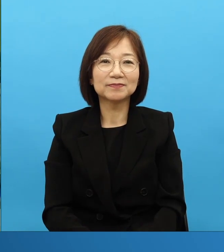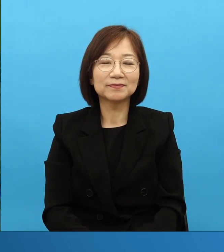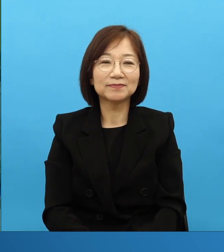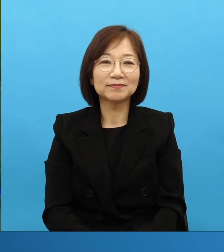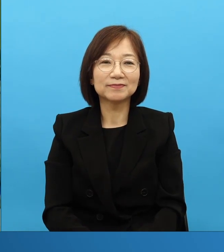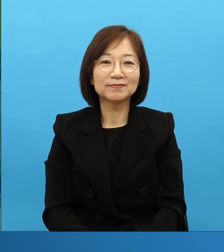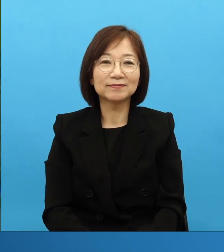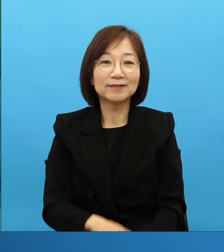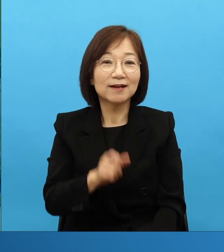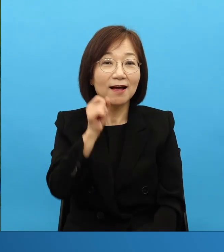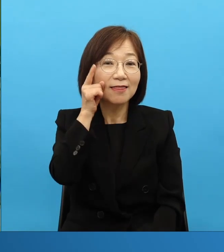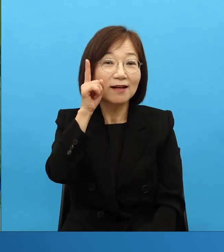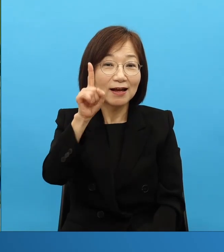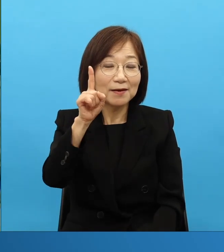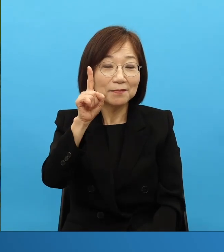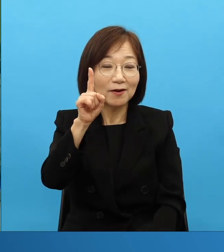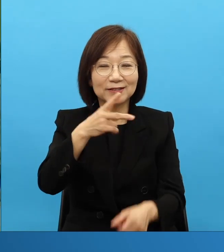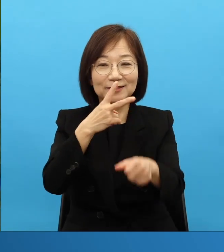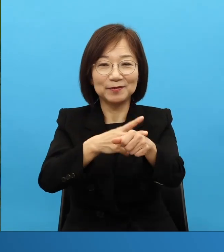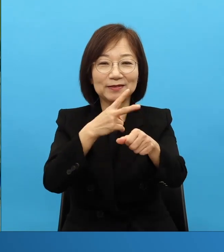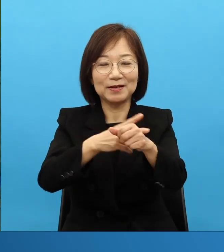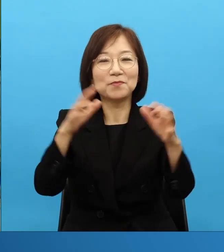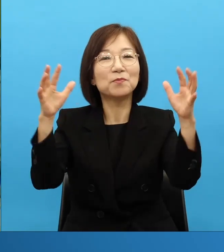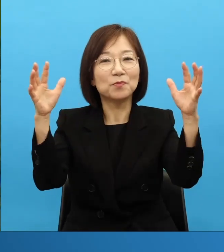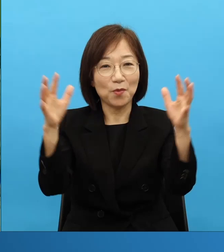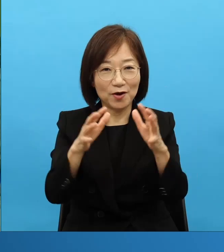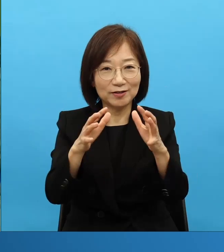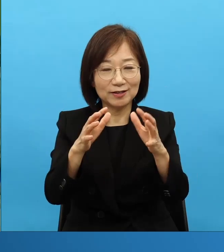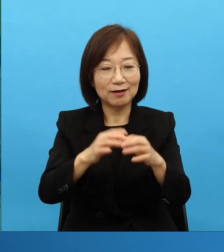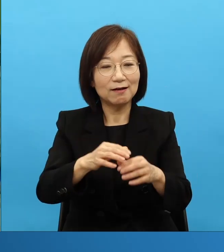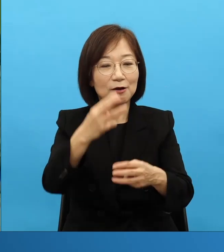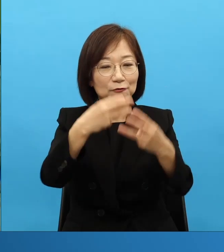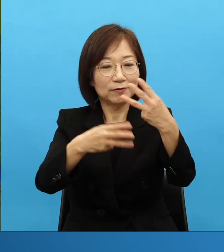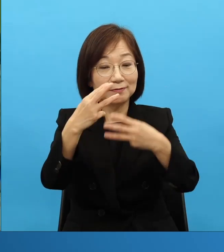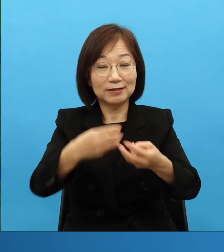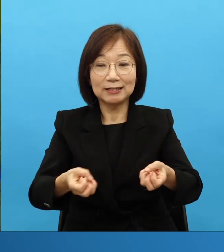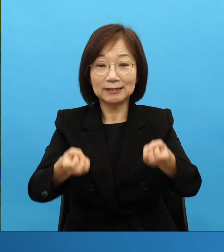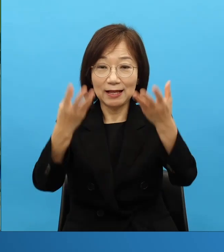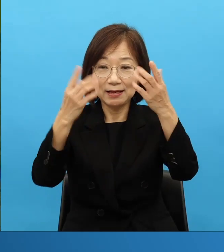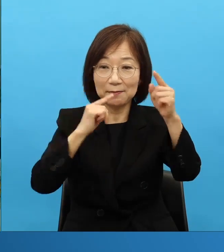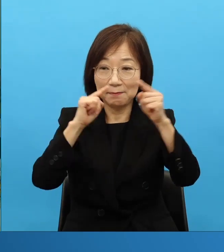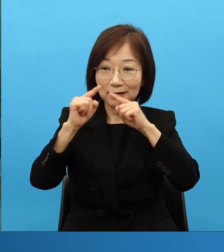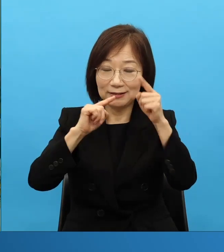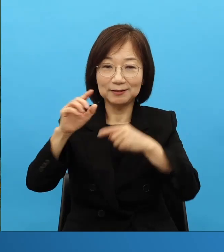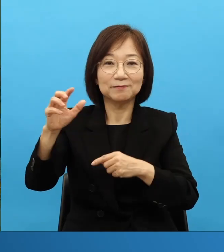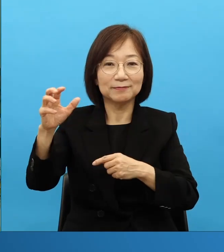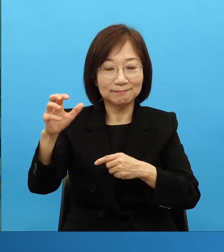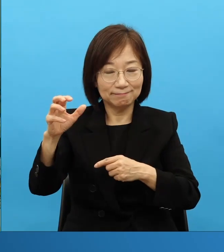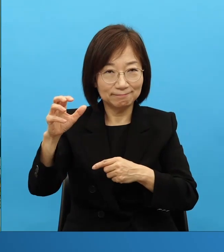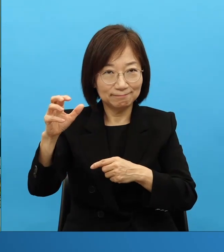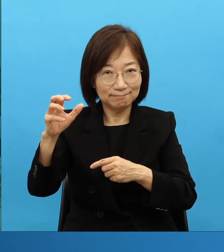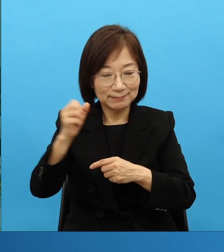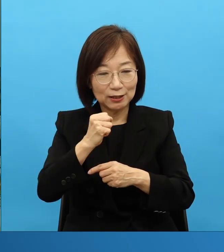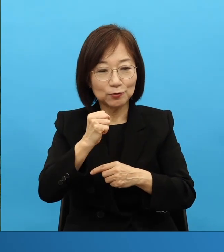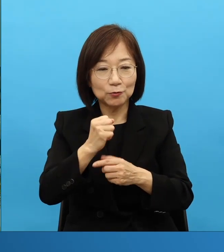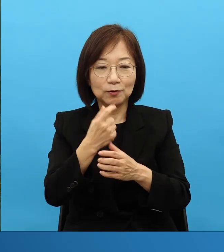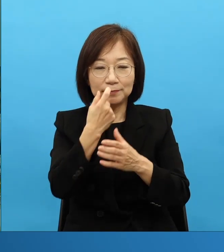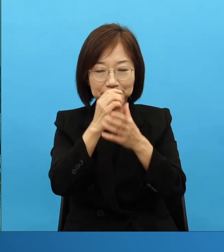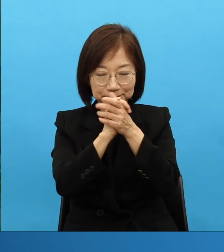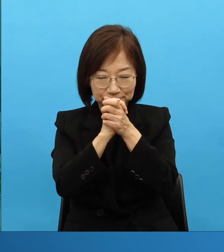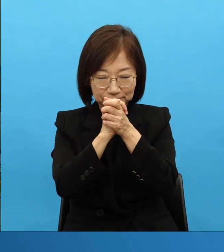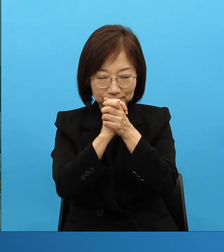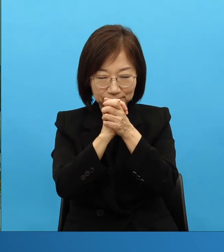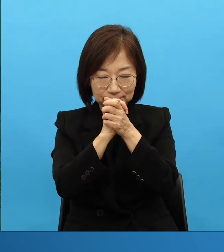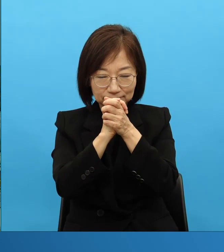선생님들은 한 달에 한 번 다 같이 모여서 렘넌트데이 말씀을 들어. 말씀을 묵상하면서